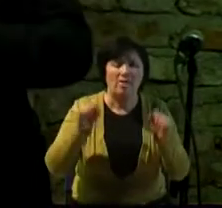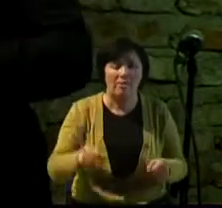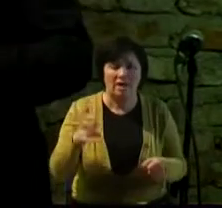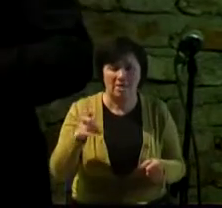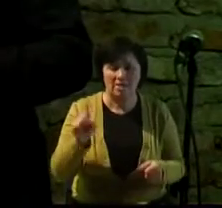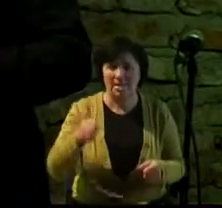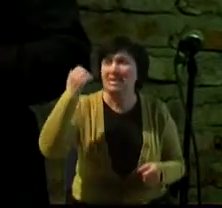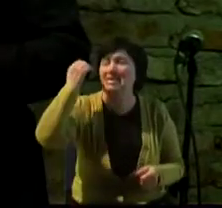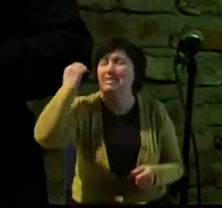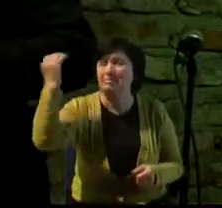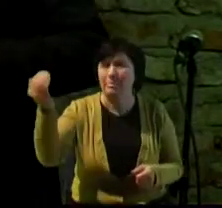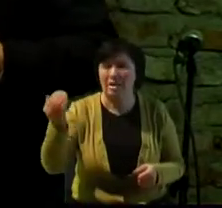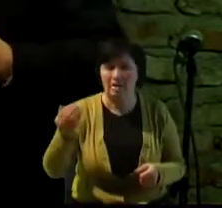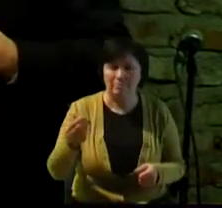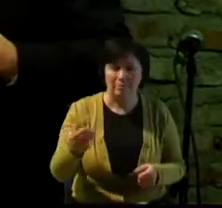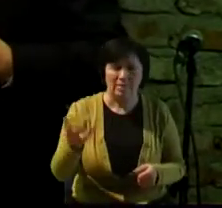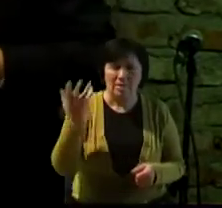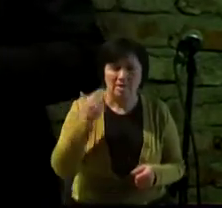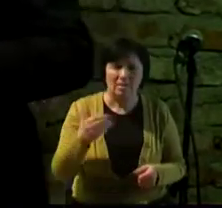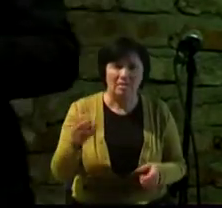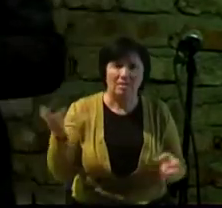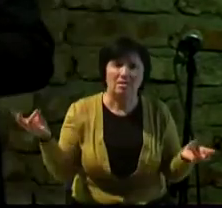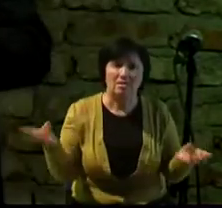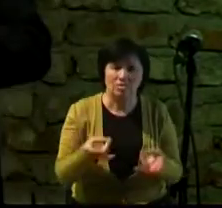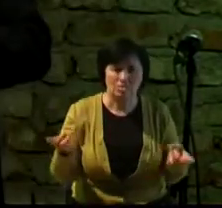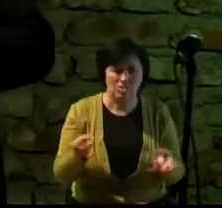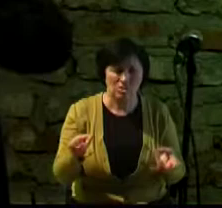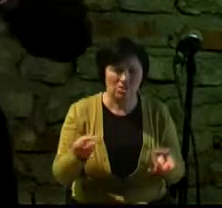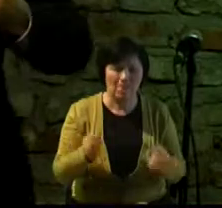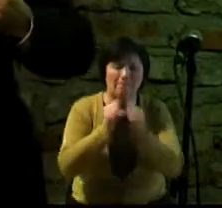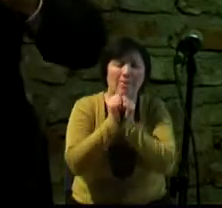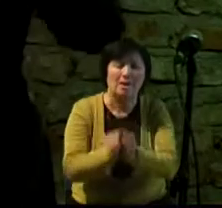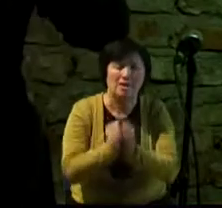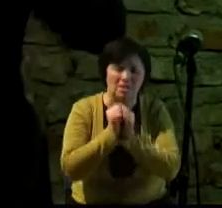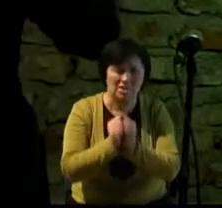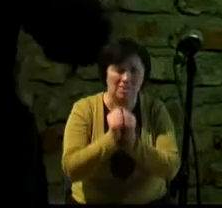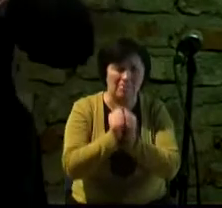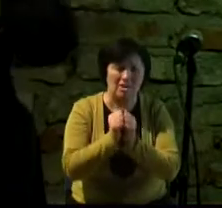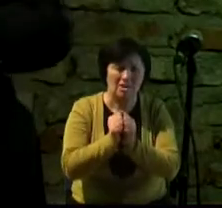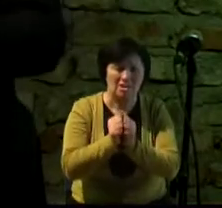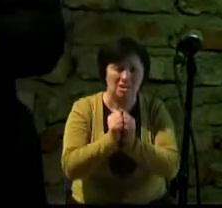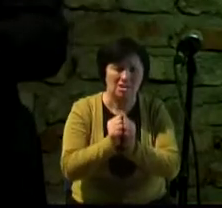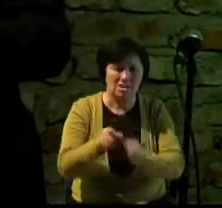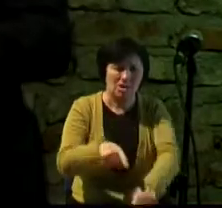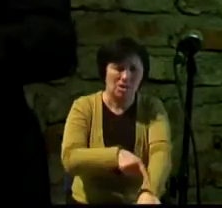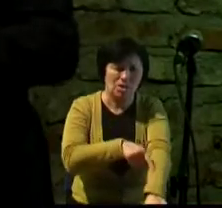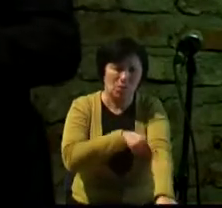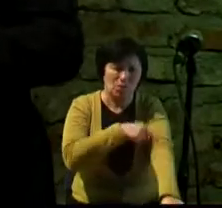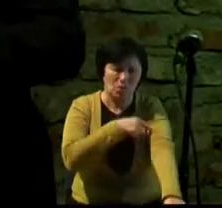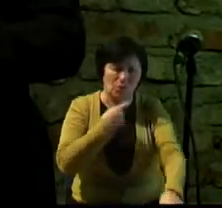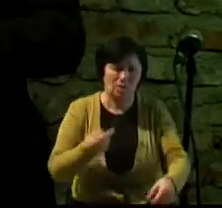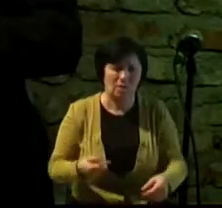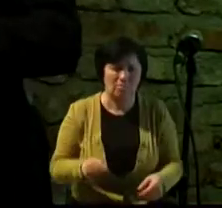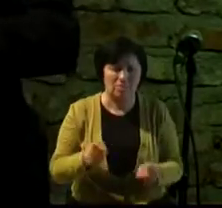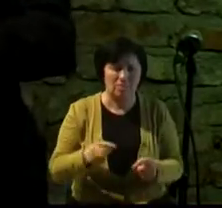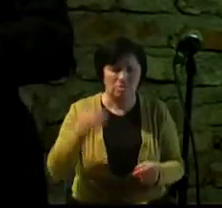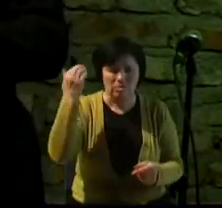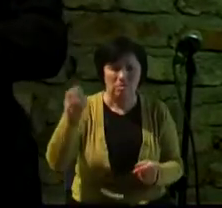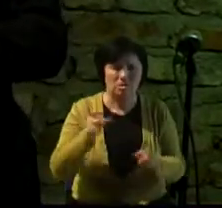уйти, ничего не почувствовав, ничего не пережив. Все зависит от того, что там в моем сердце, каково мое сердце.